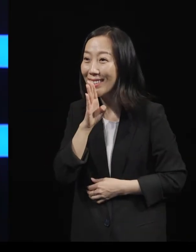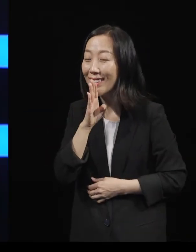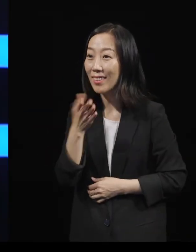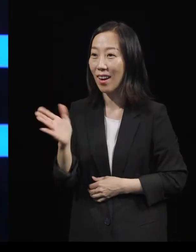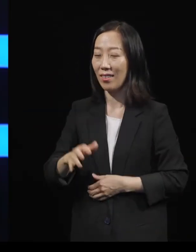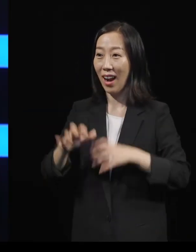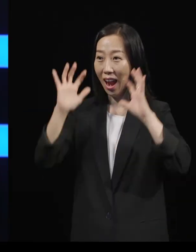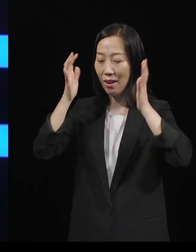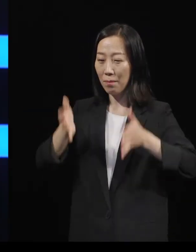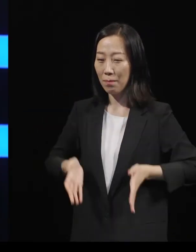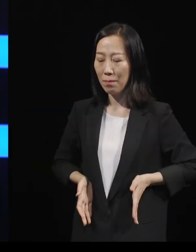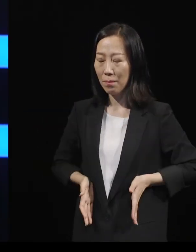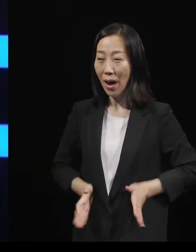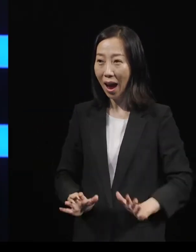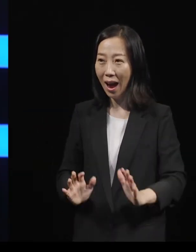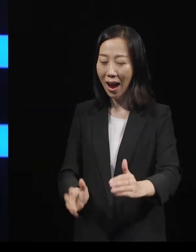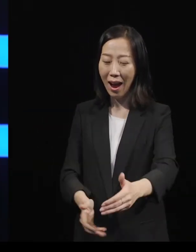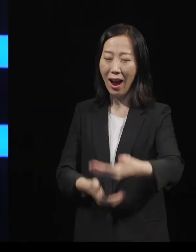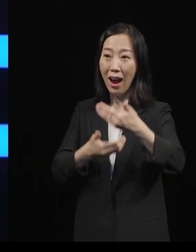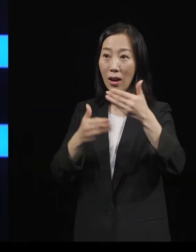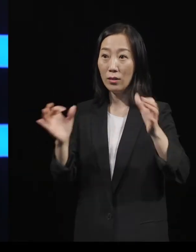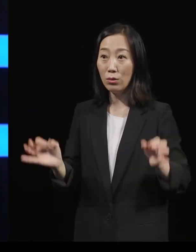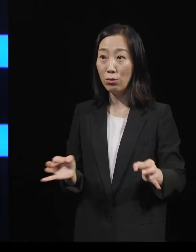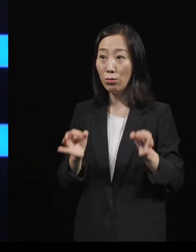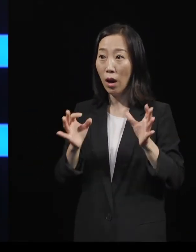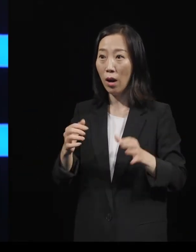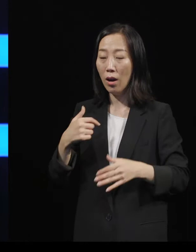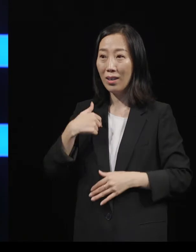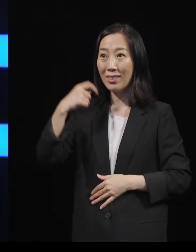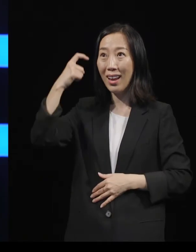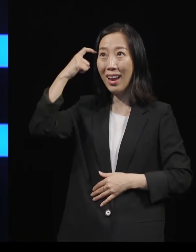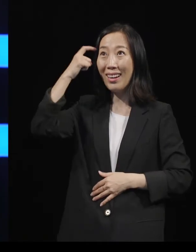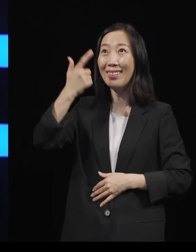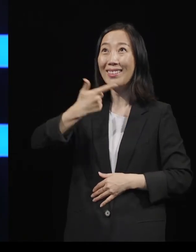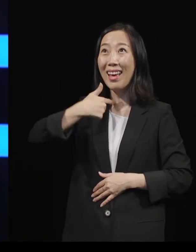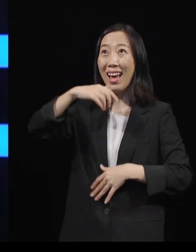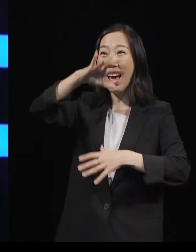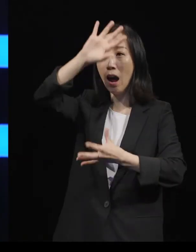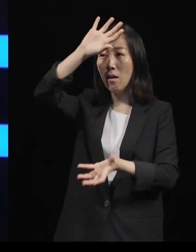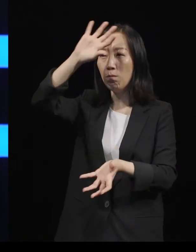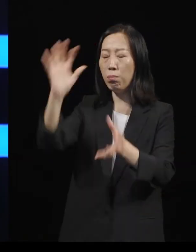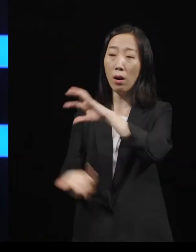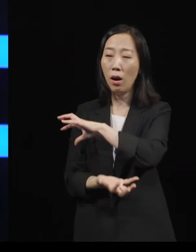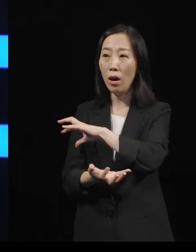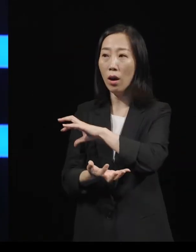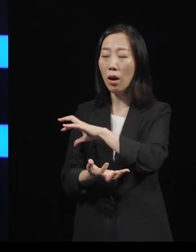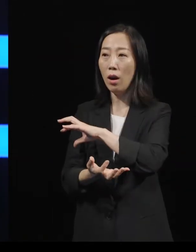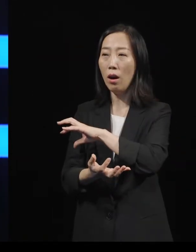그런데 아이를 만나게 된 순간 제 상상 속의 그 완벽한 아이는 사라지게 됩니다.